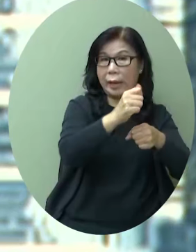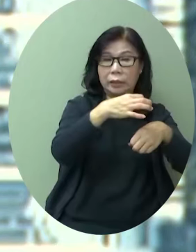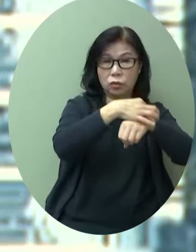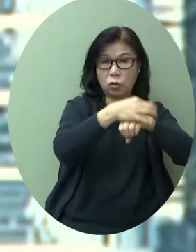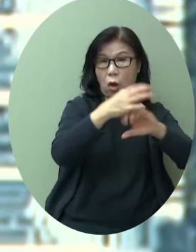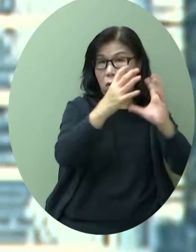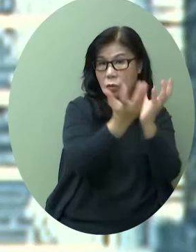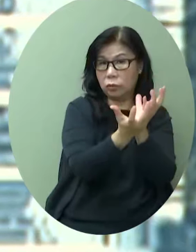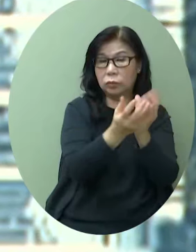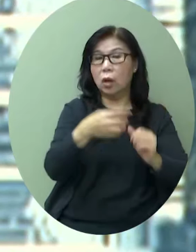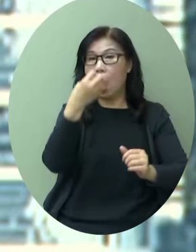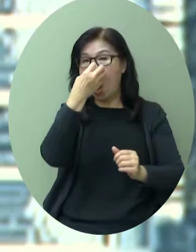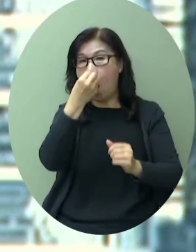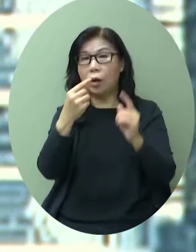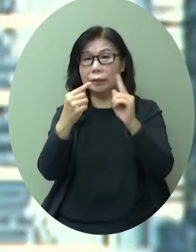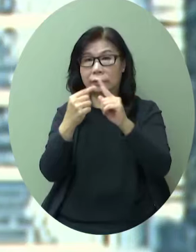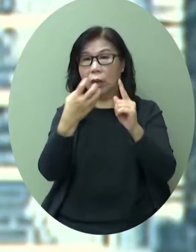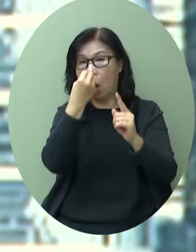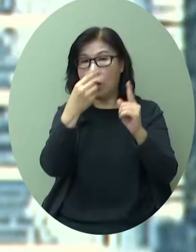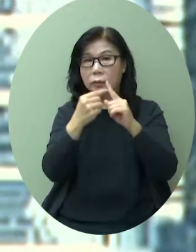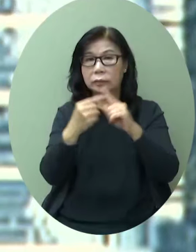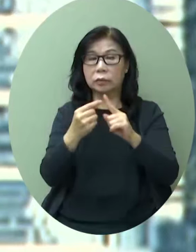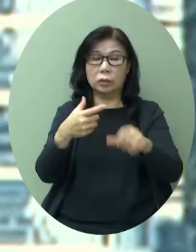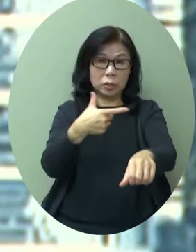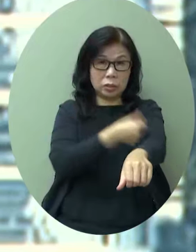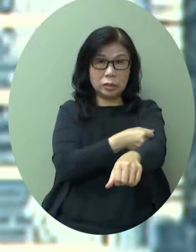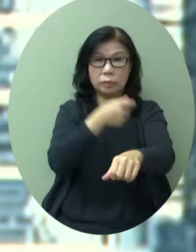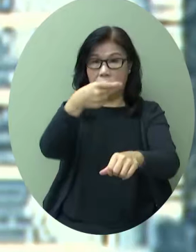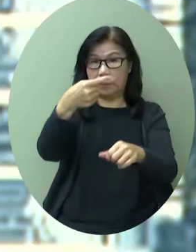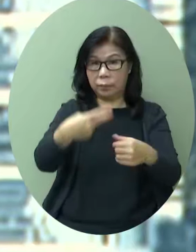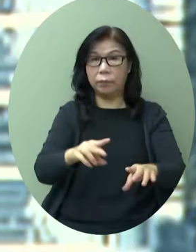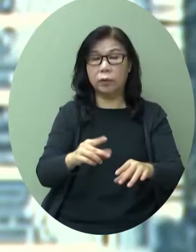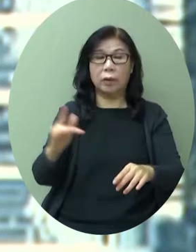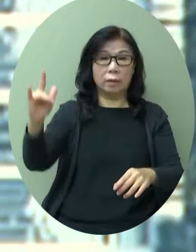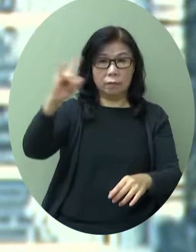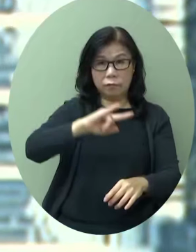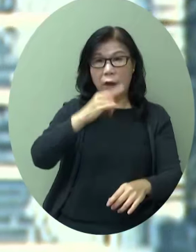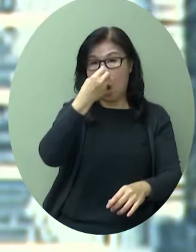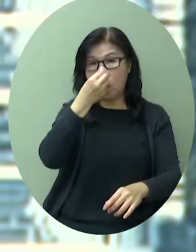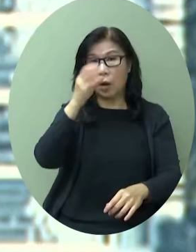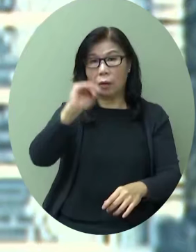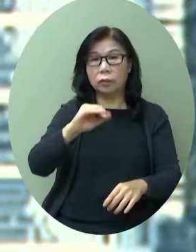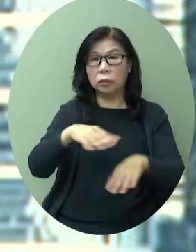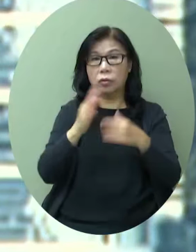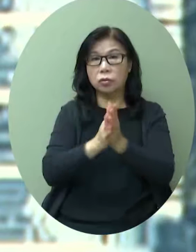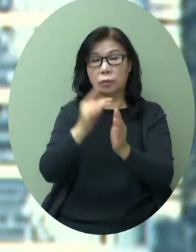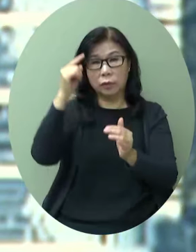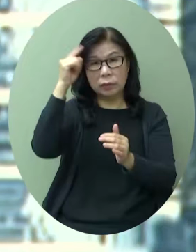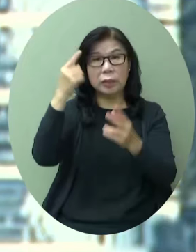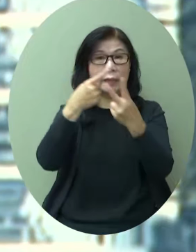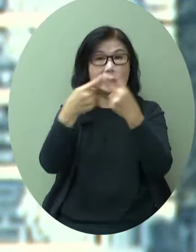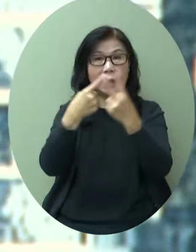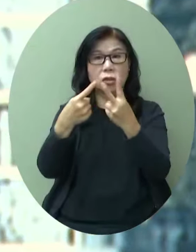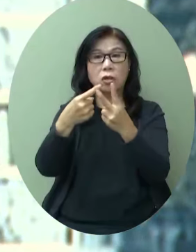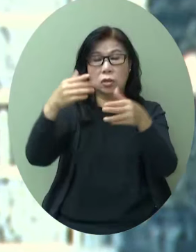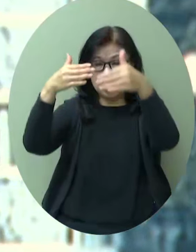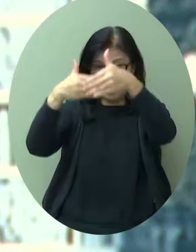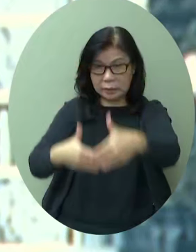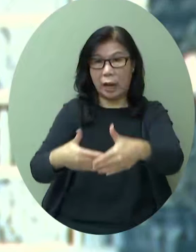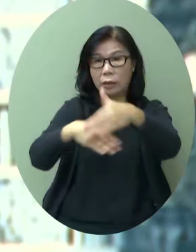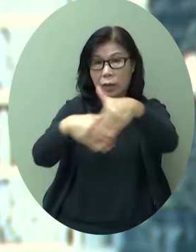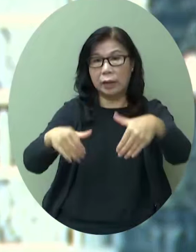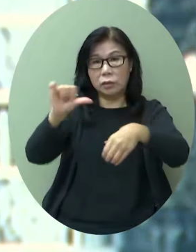只係香港居民已經完成接種呢，可以翻嚟香港，而且全部都要21天嘅。另外將一個國